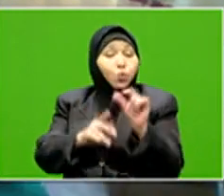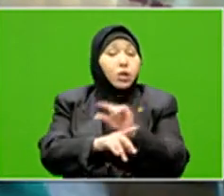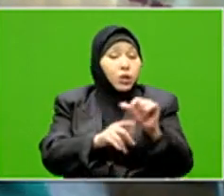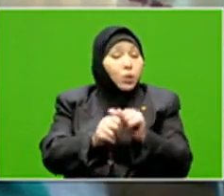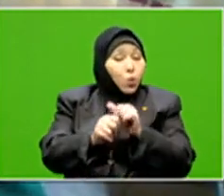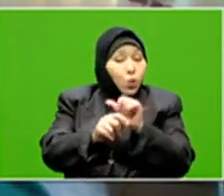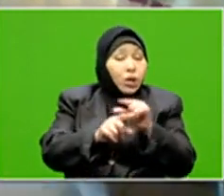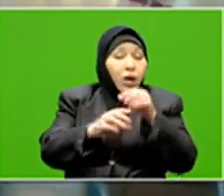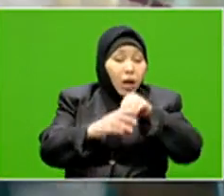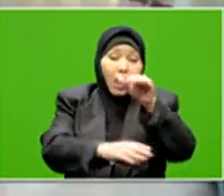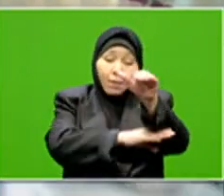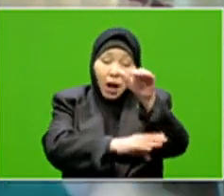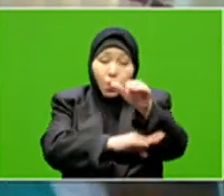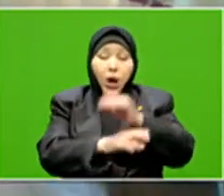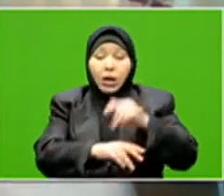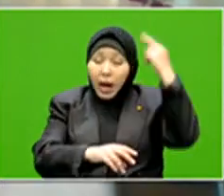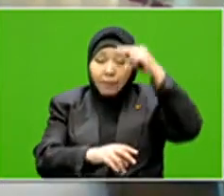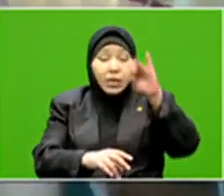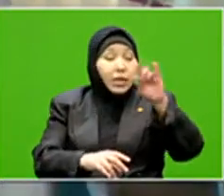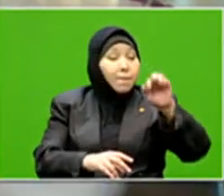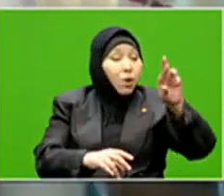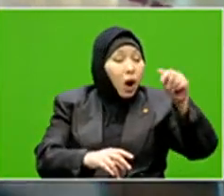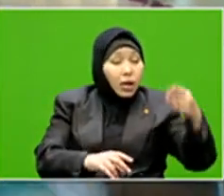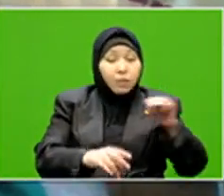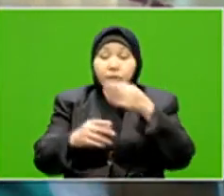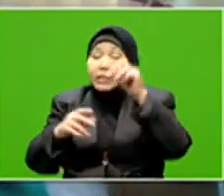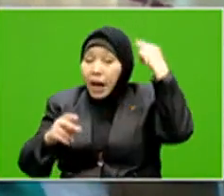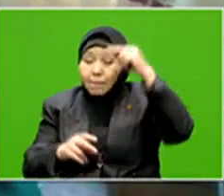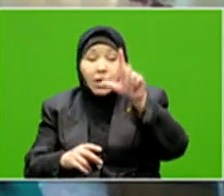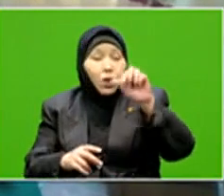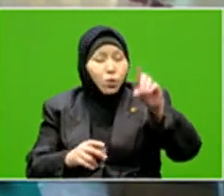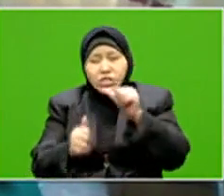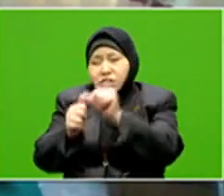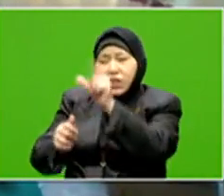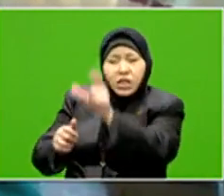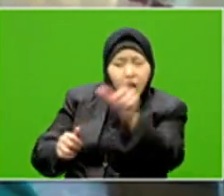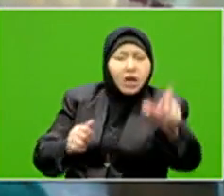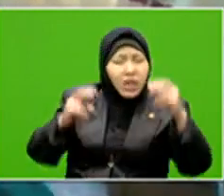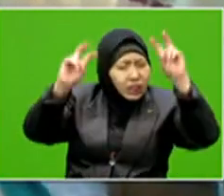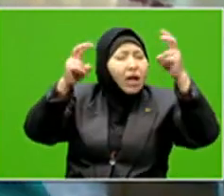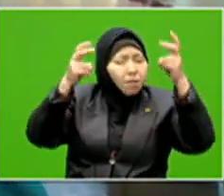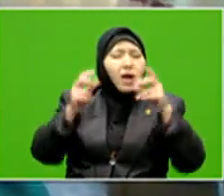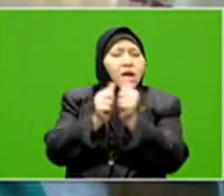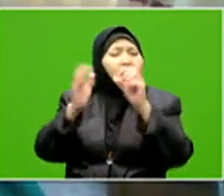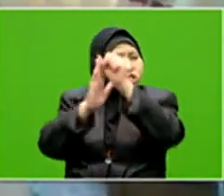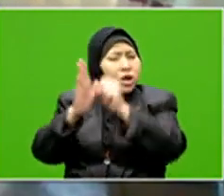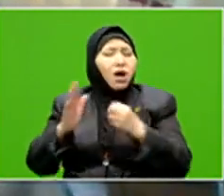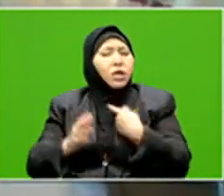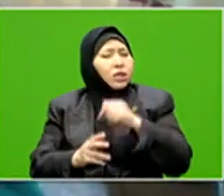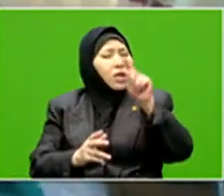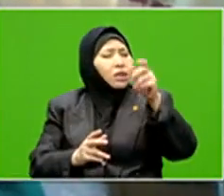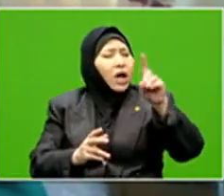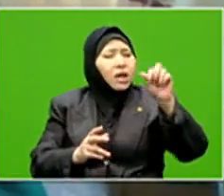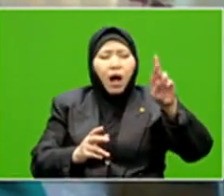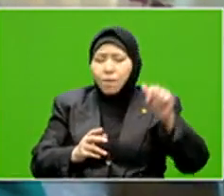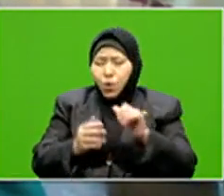dalam dakwahnya. Nabi Ibrahim, Nabi Lut, setiap daripada itu ada tema sebenarnya, dengan syarat kita tadabbur. Dan saya yakin